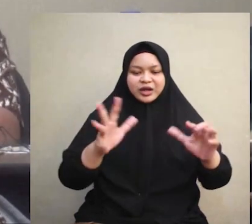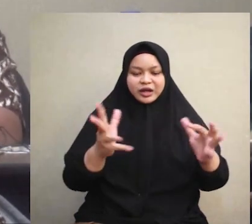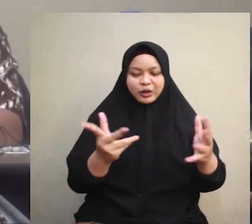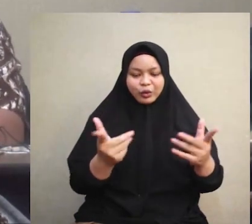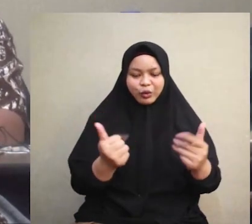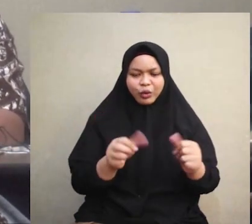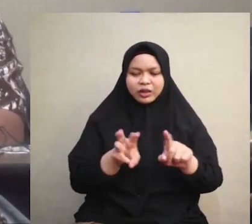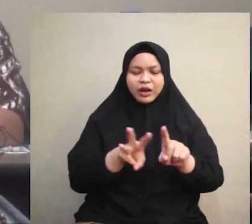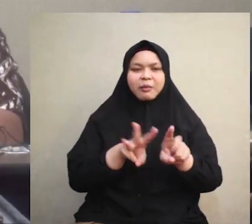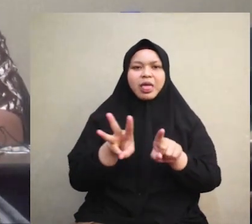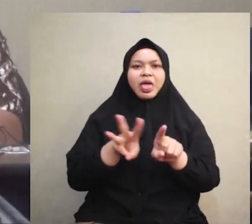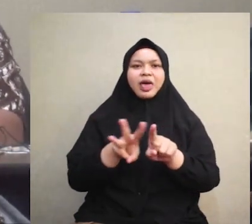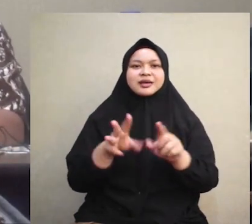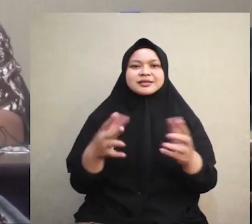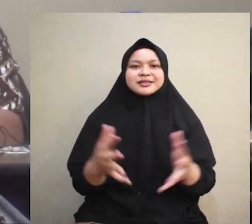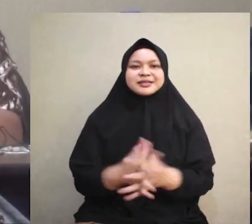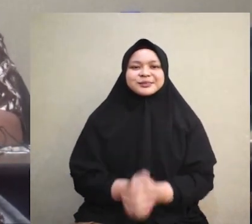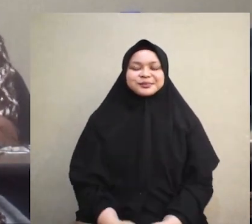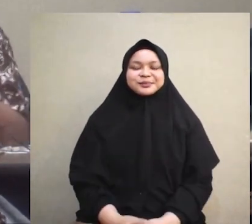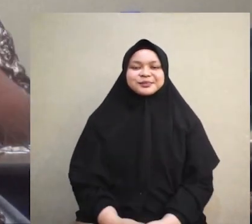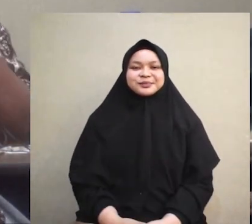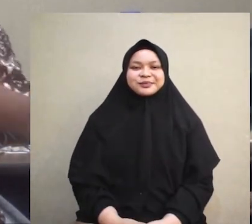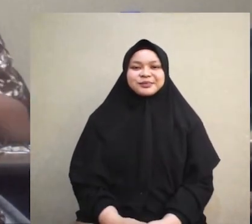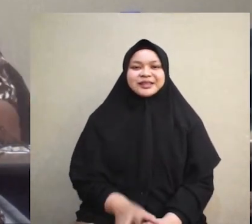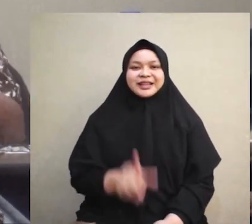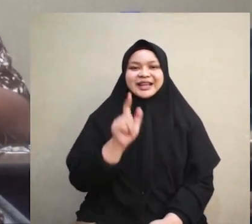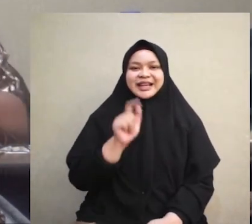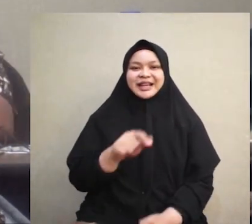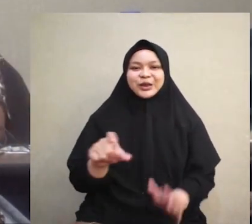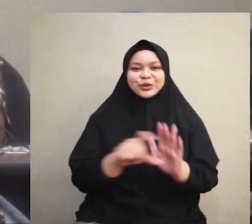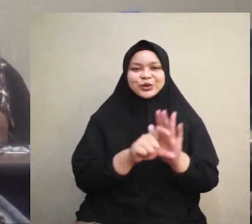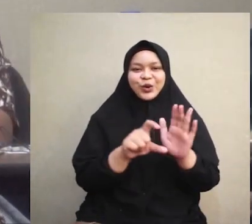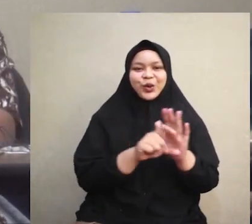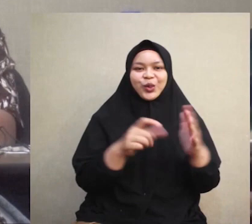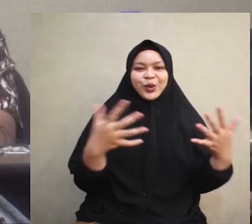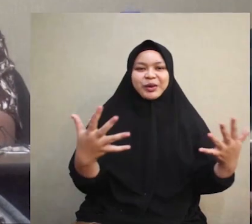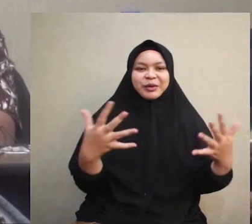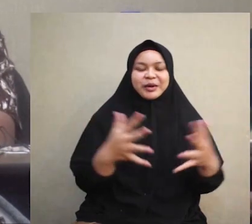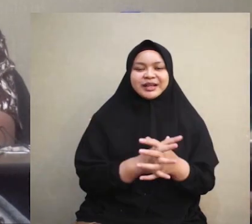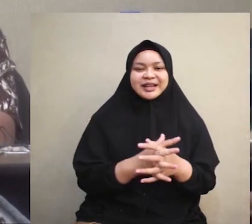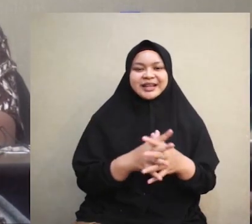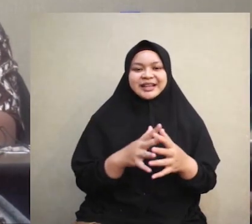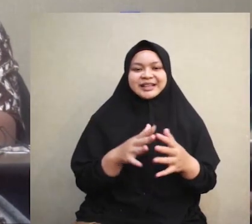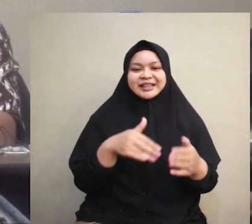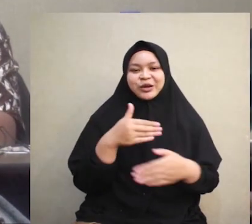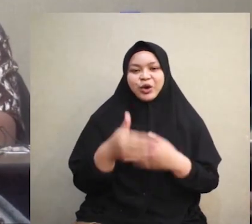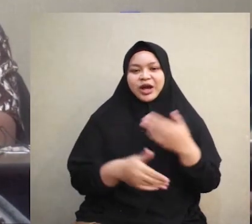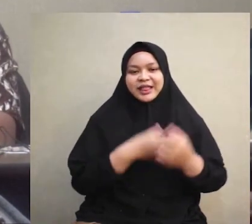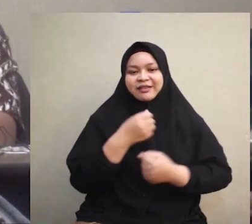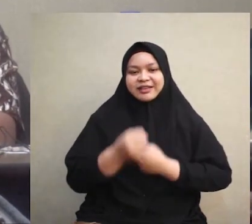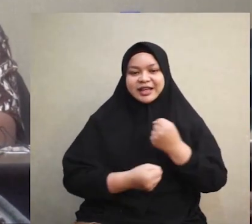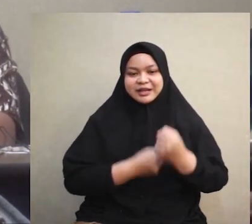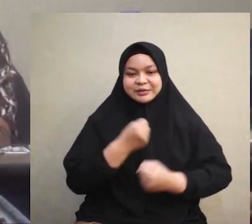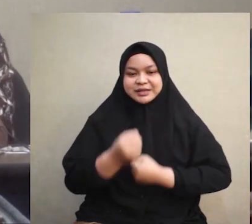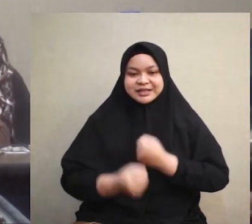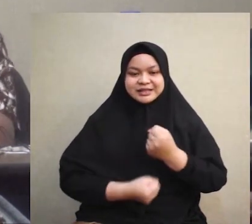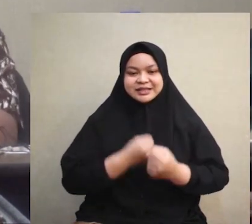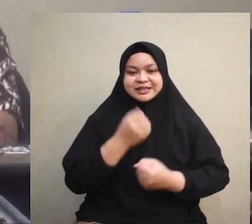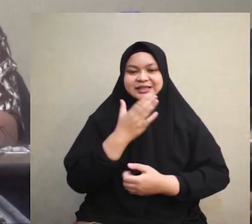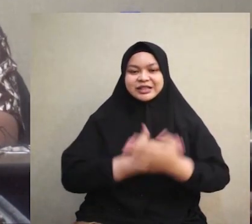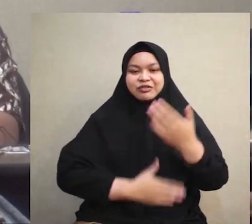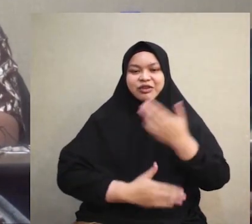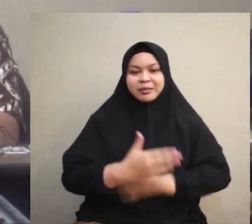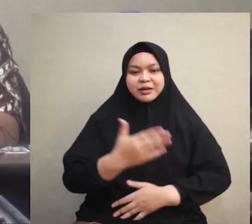ada 13 Mbak Nah itu itu contoh-contoh bagaimana jejak-jejak aktivisme difabel